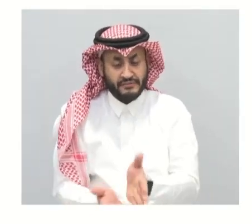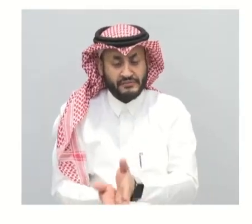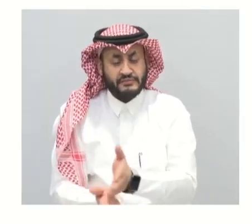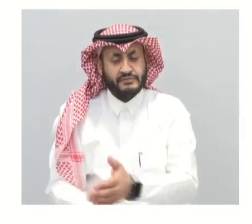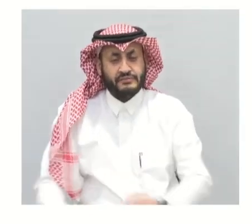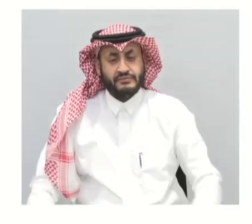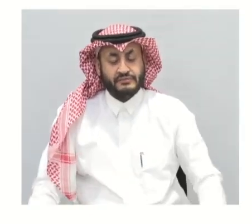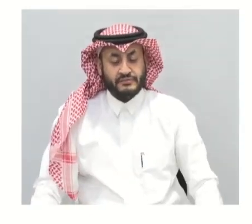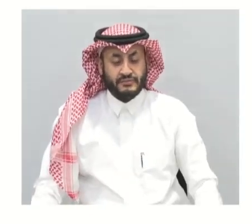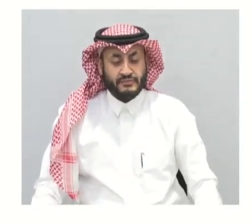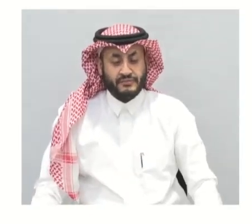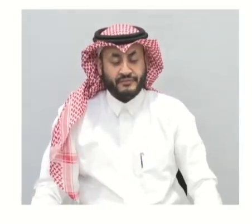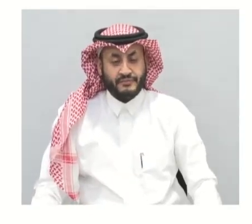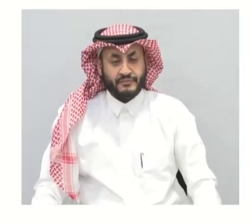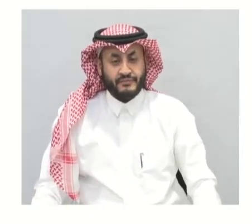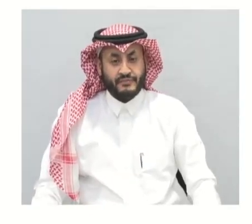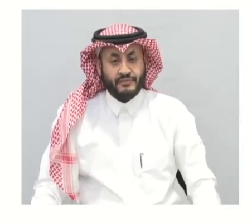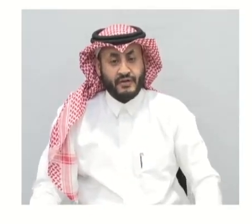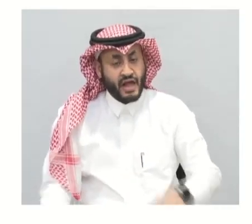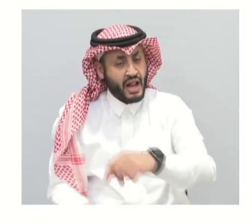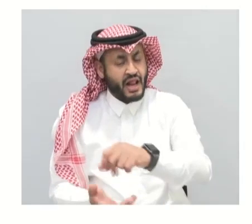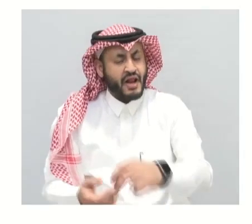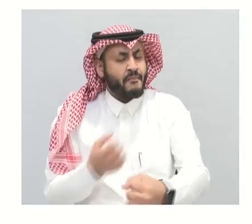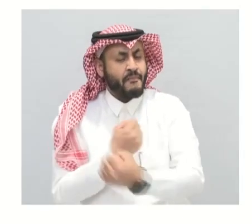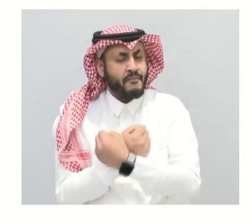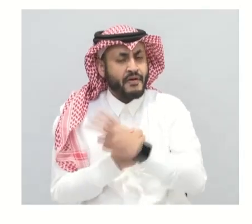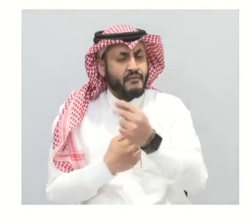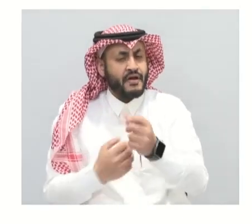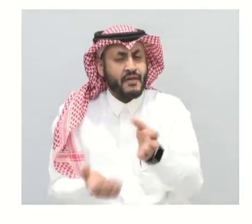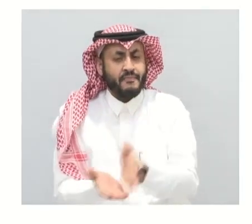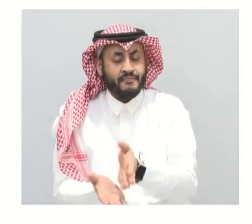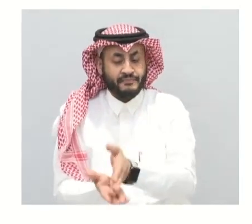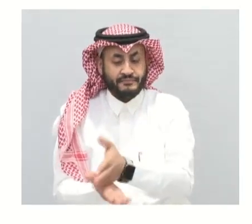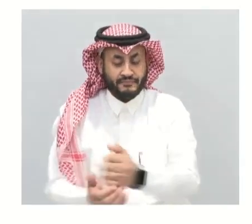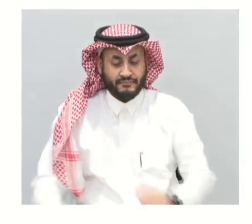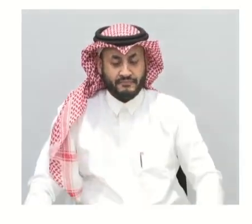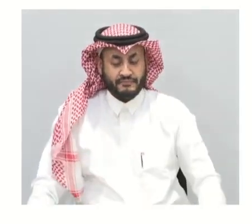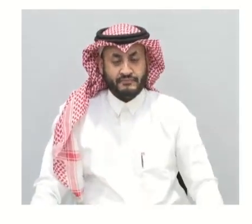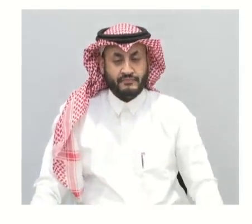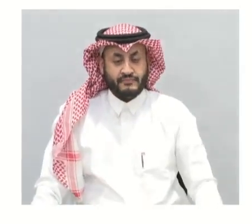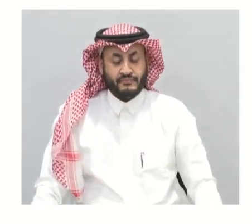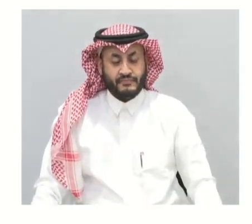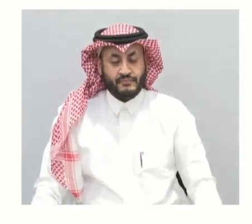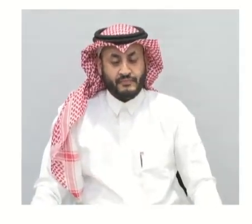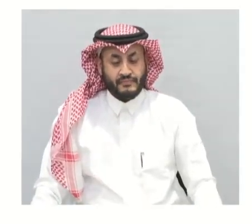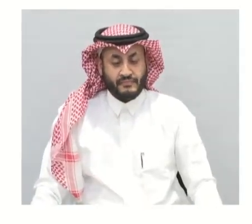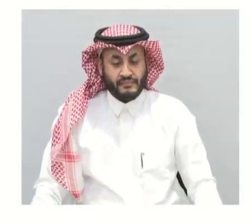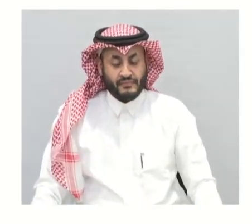تساعدنا في حمايه التربه ما هي تلك الطرق التي تحدثنا عنها طالبي وطالبتي